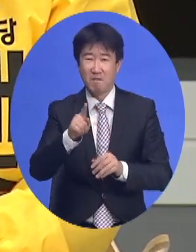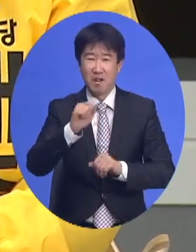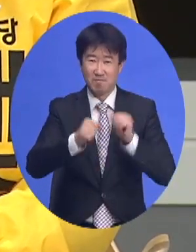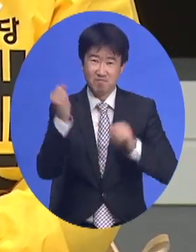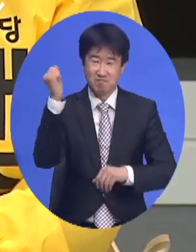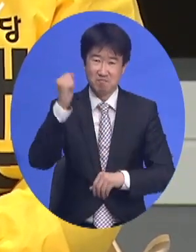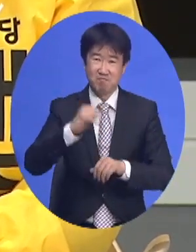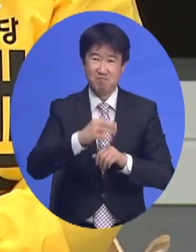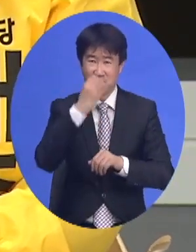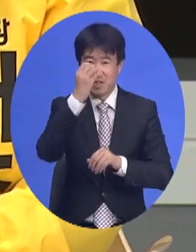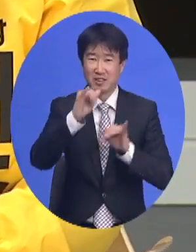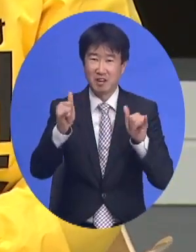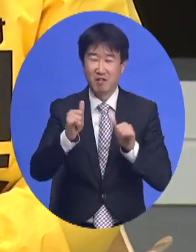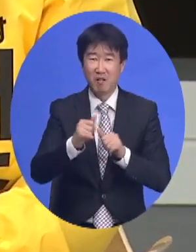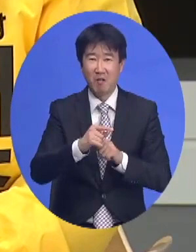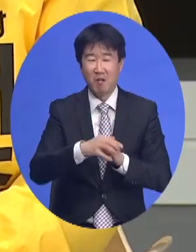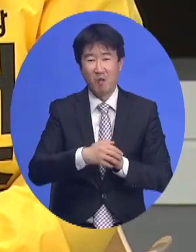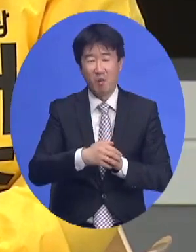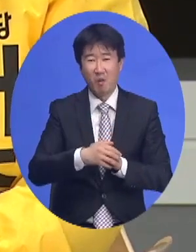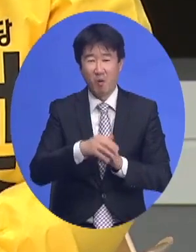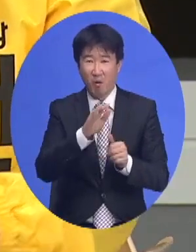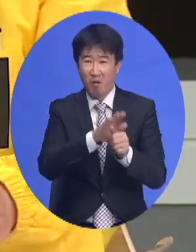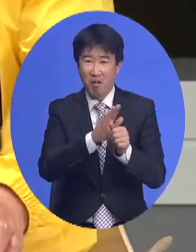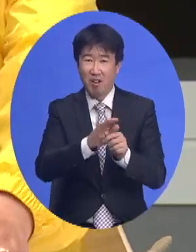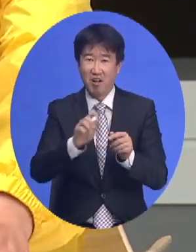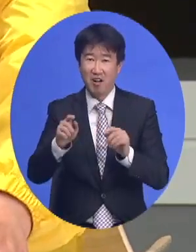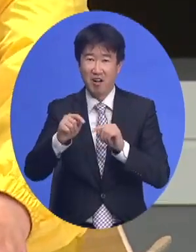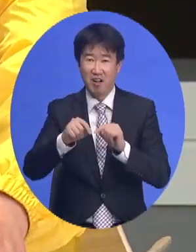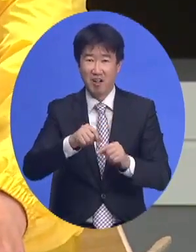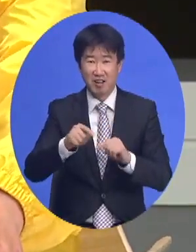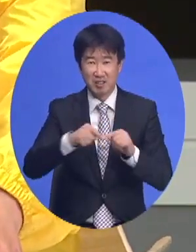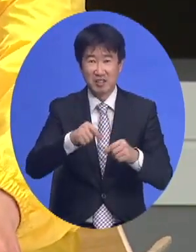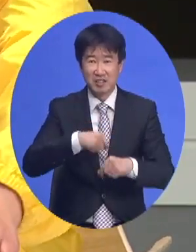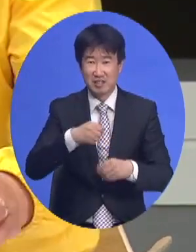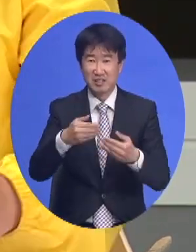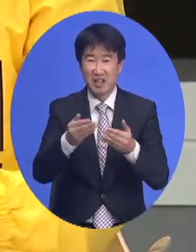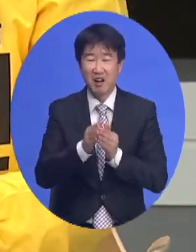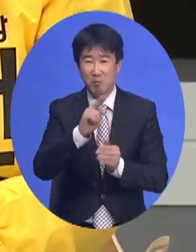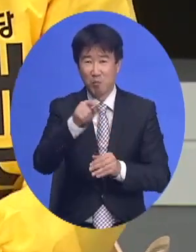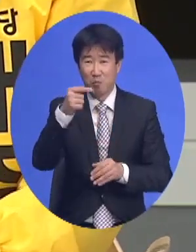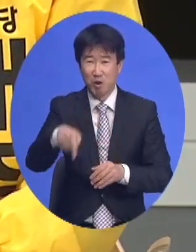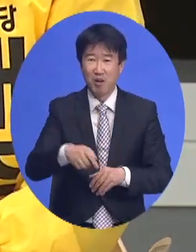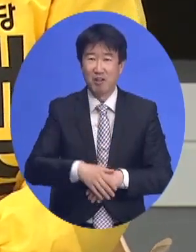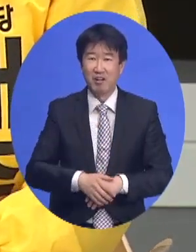사람을 그걸 옹호하는 그런 정당이 만약 과연